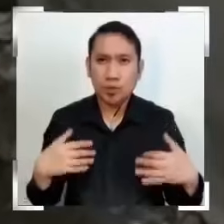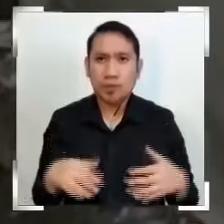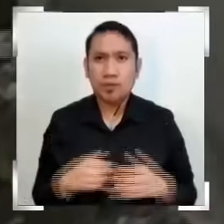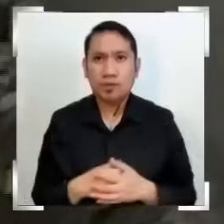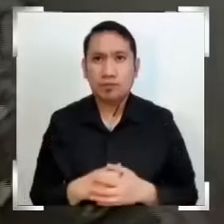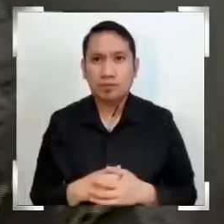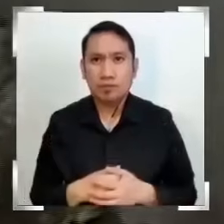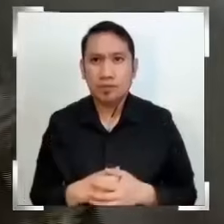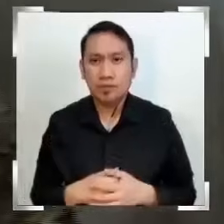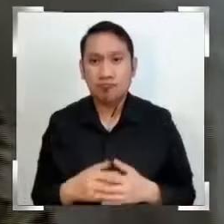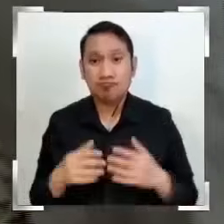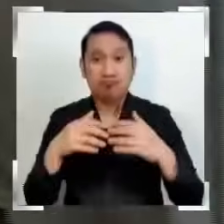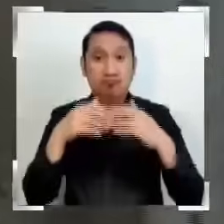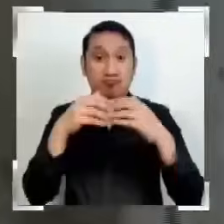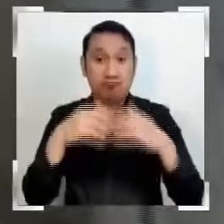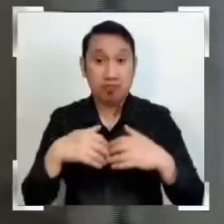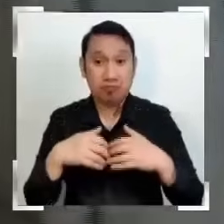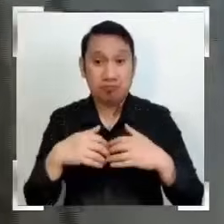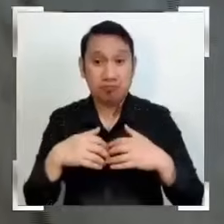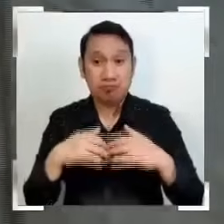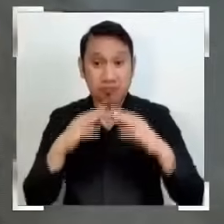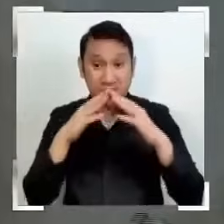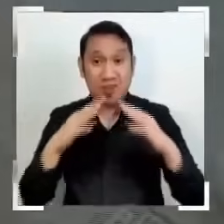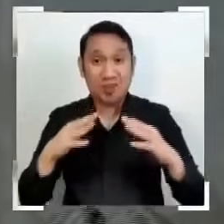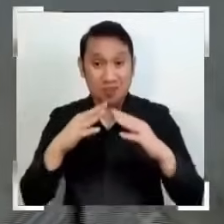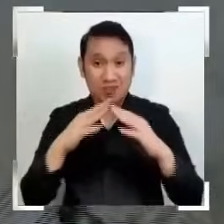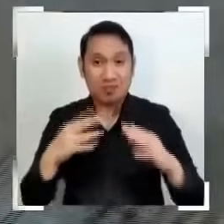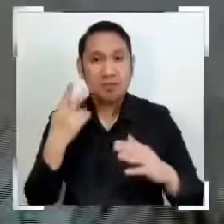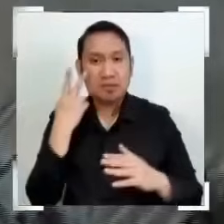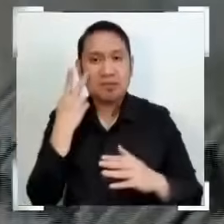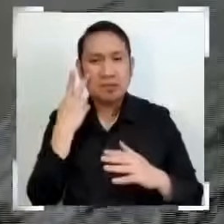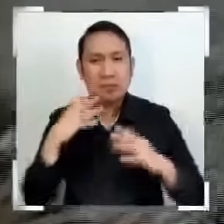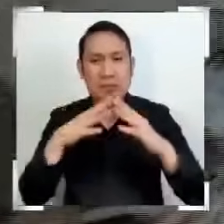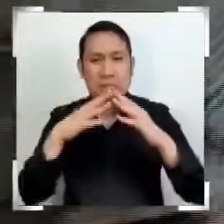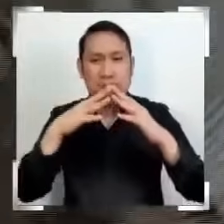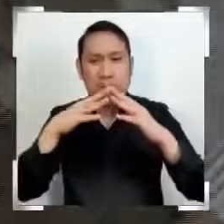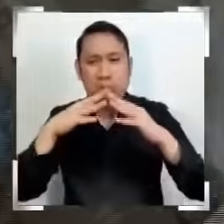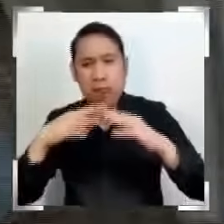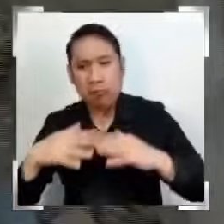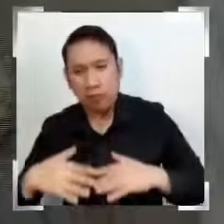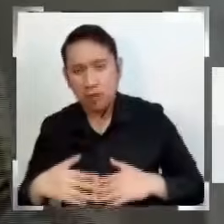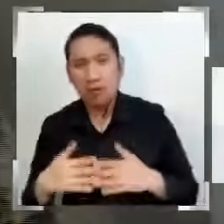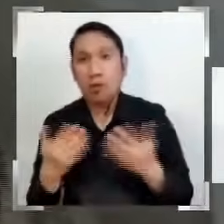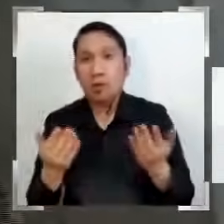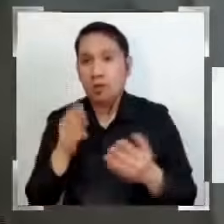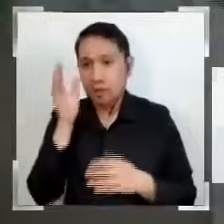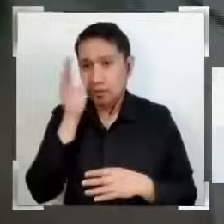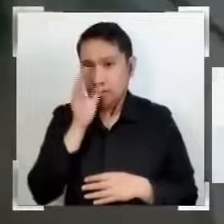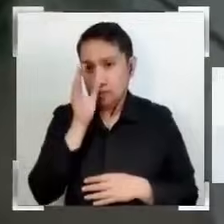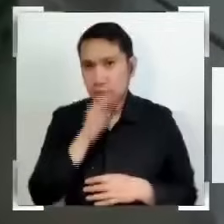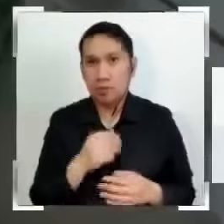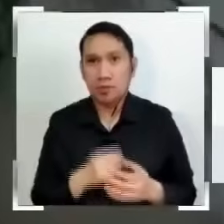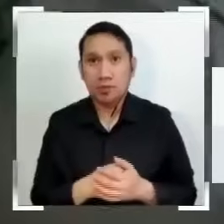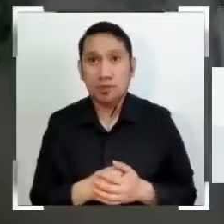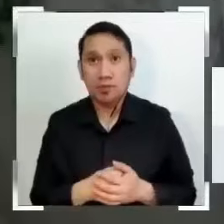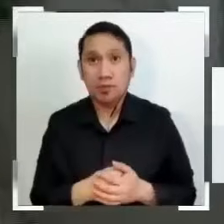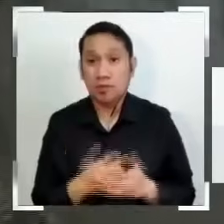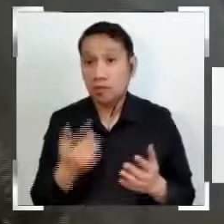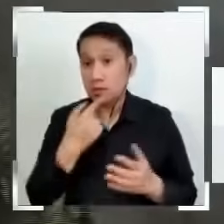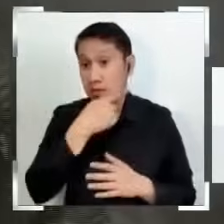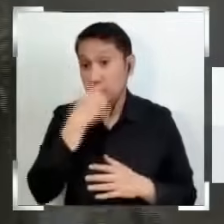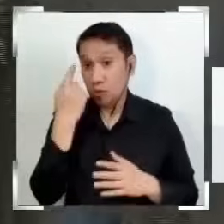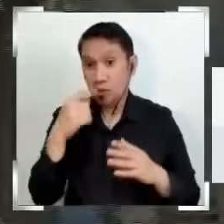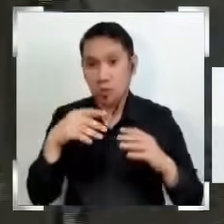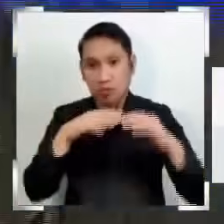Tuluyan ang gumuha ang lupang kinatitirikan ng bahay na ito sa Lower Talamban sa Cebu City. Ang bahay nasa gilid ng Talamban